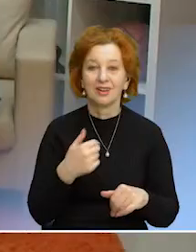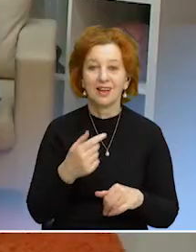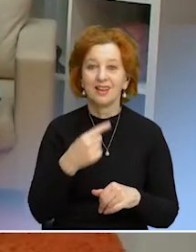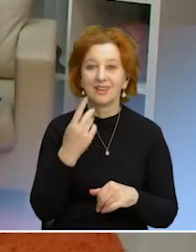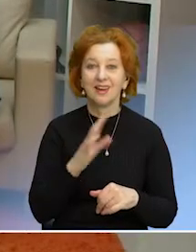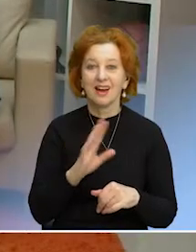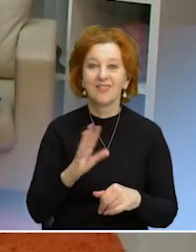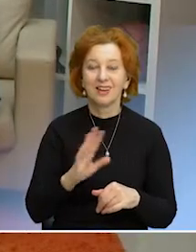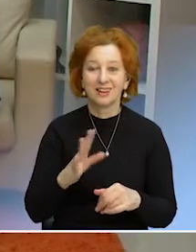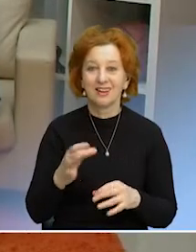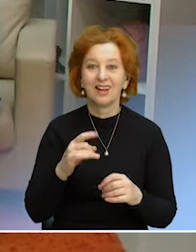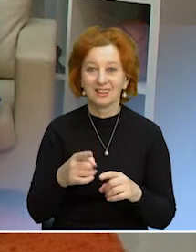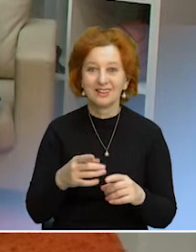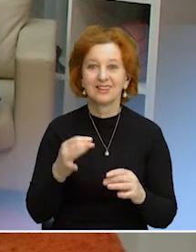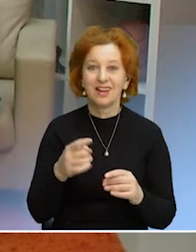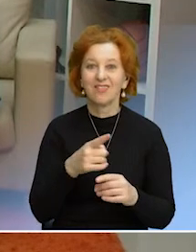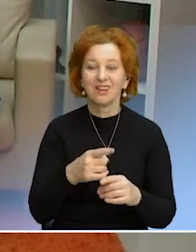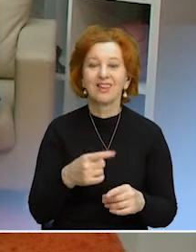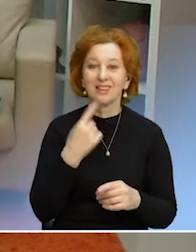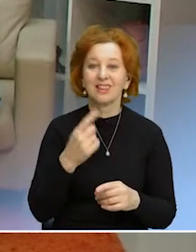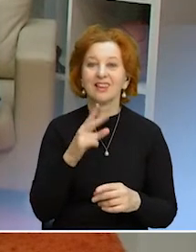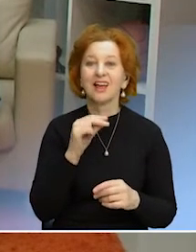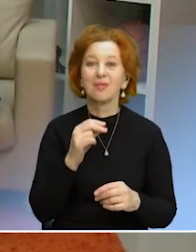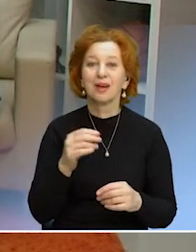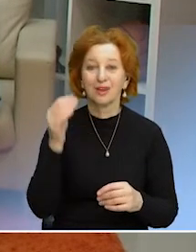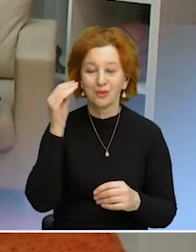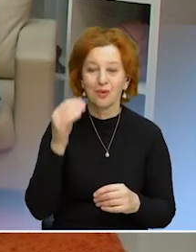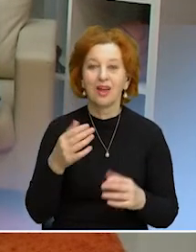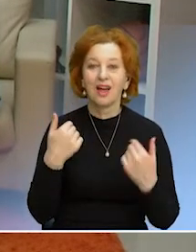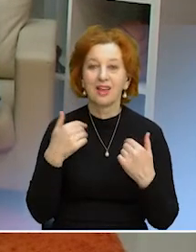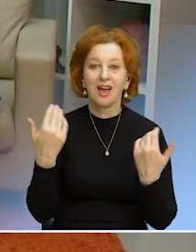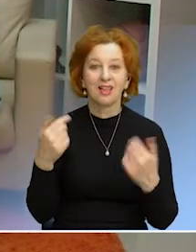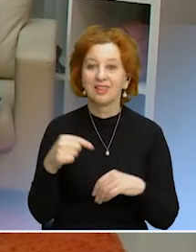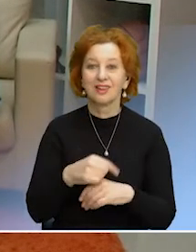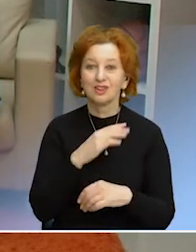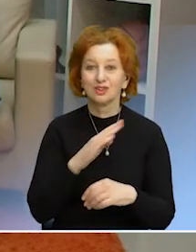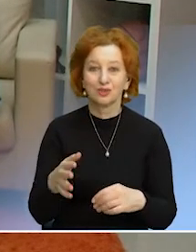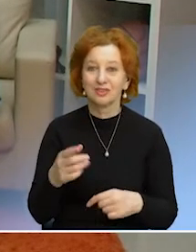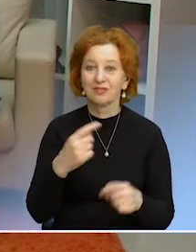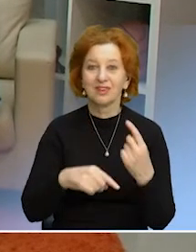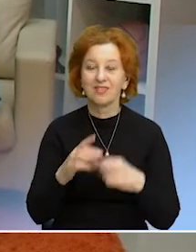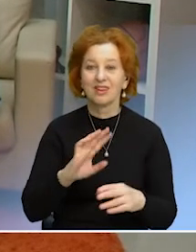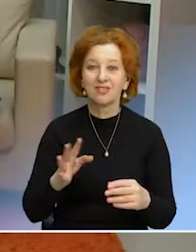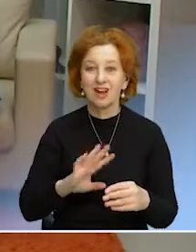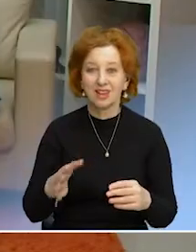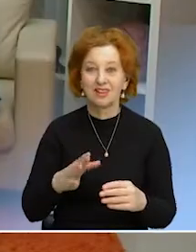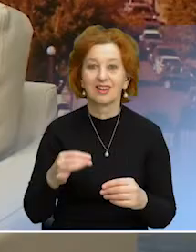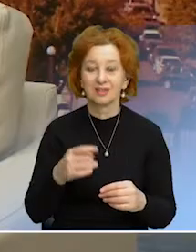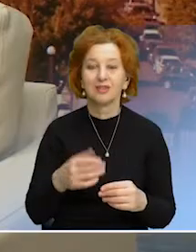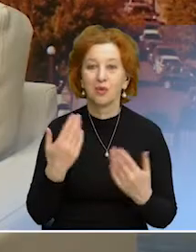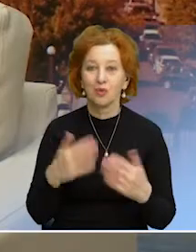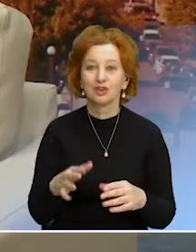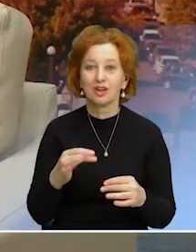не говорила. Но намекнули. А я вот не чувствую себя так безвозвратно с